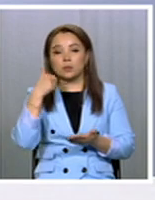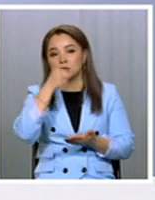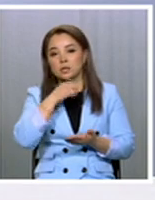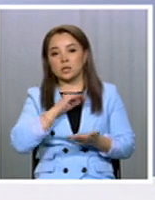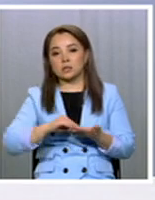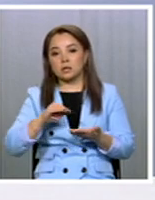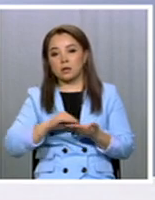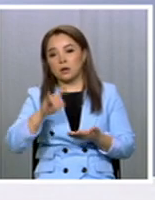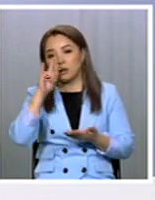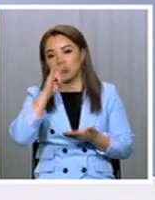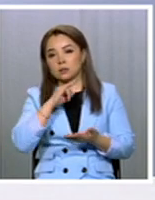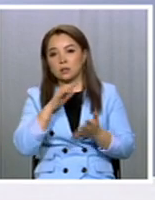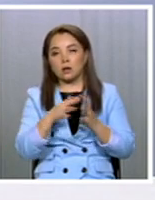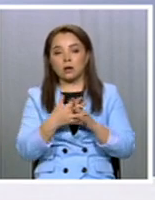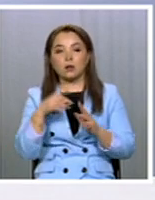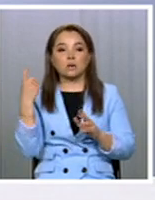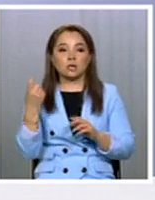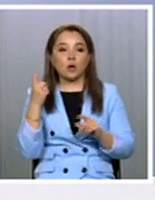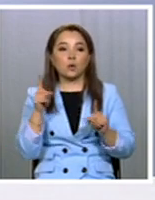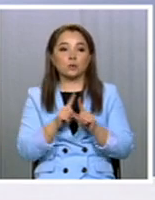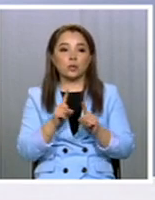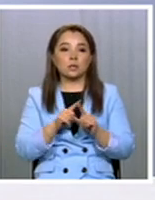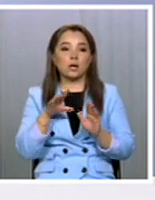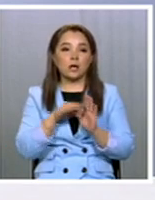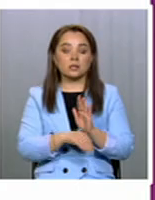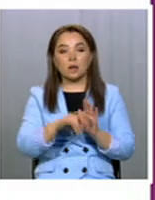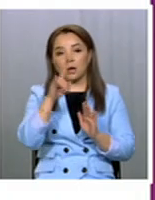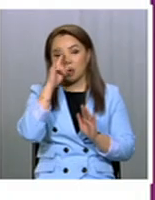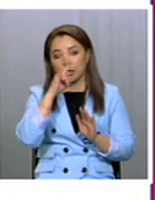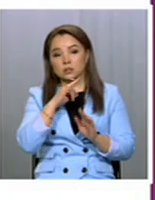жеріндегі ауыл шаруашылығының сонымен қатар Қазақстандағы